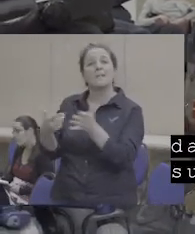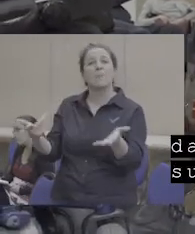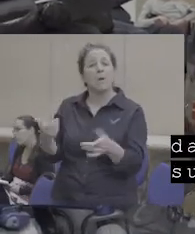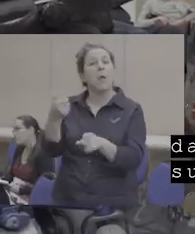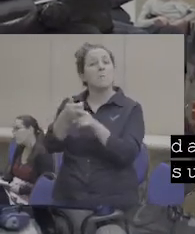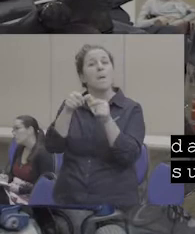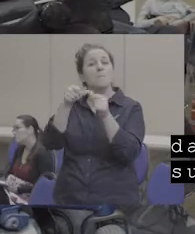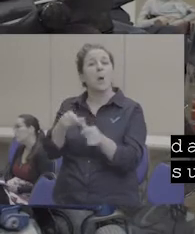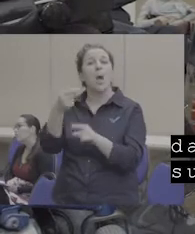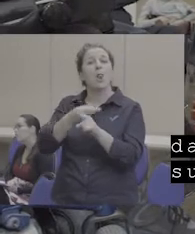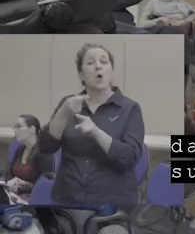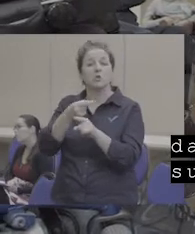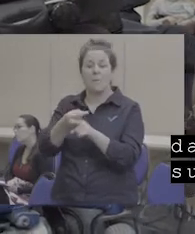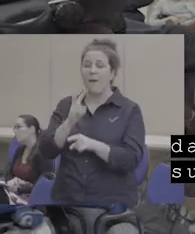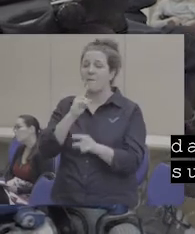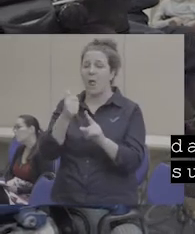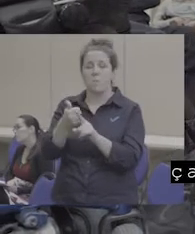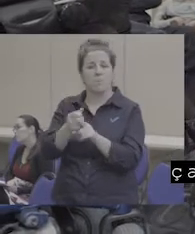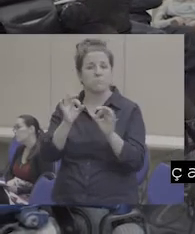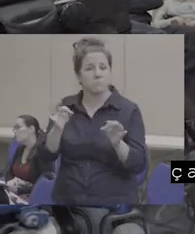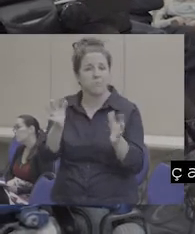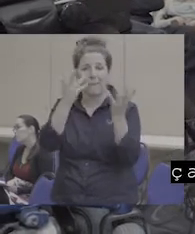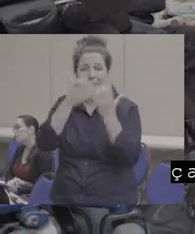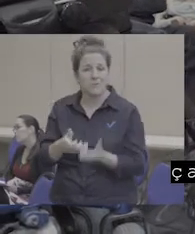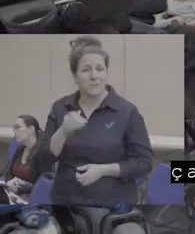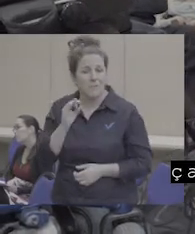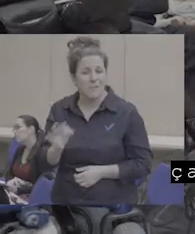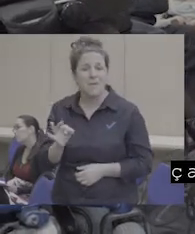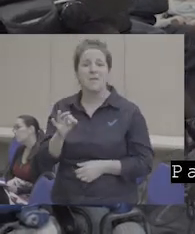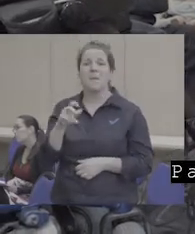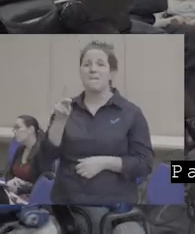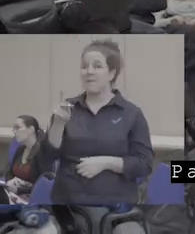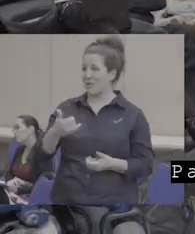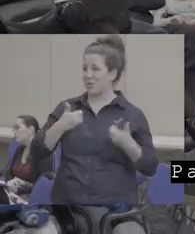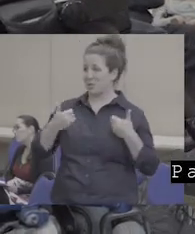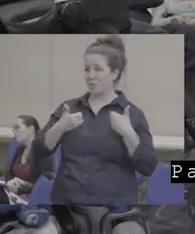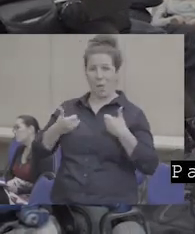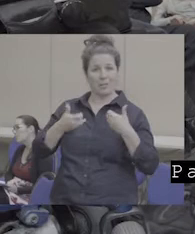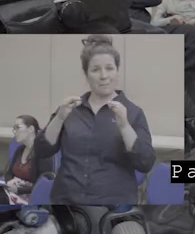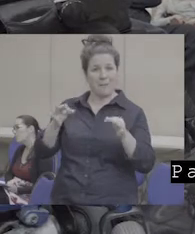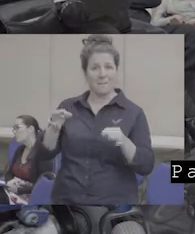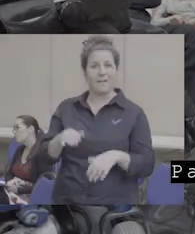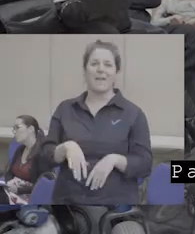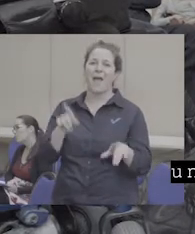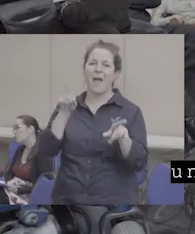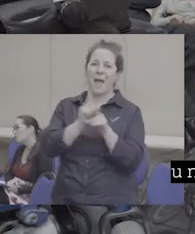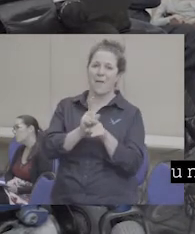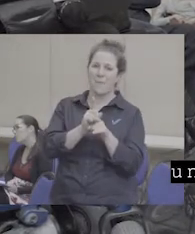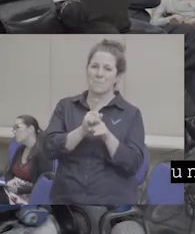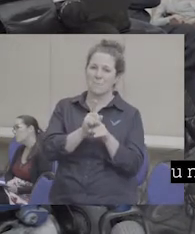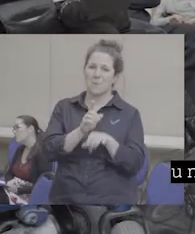vit dans un logement où il est super bien, ça fonctionne super bien, Patrick est jeune, rencontre